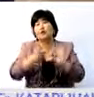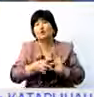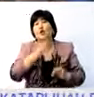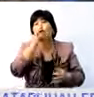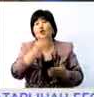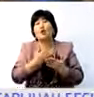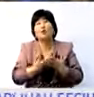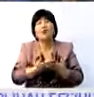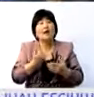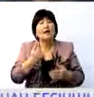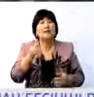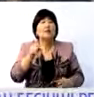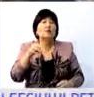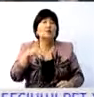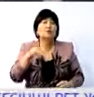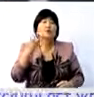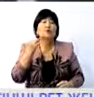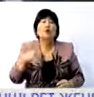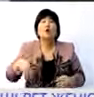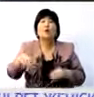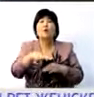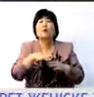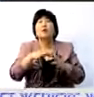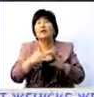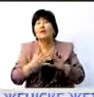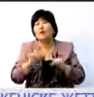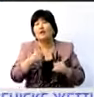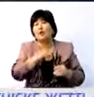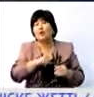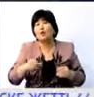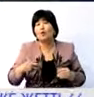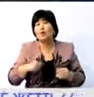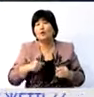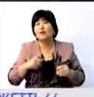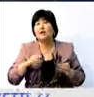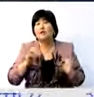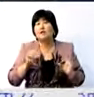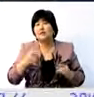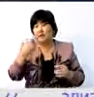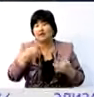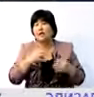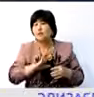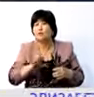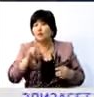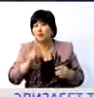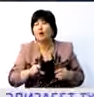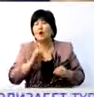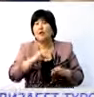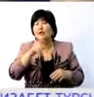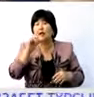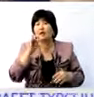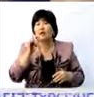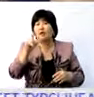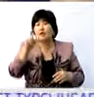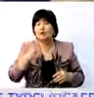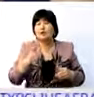берді. Әсіресе Мұстафа Шоқайдың бір рулы елдің не болмаса қара бастың сойылын соққан жан емес екендігіне тоқталды. Сонымен қатар тарихи тұлғаның